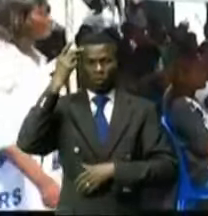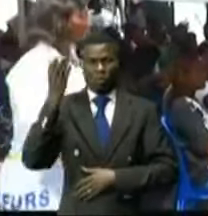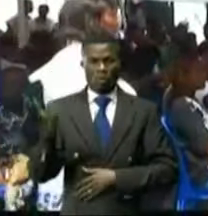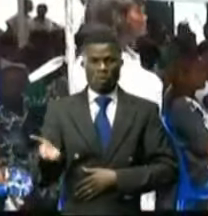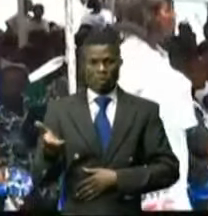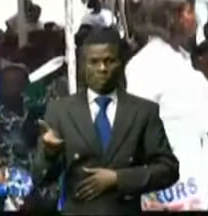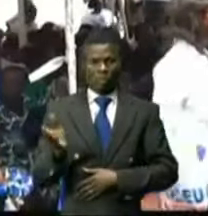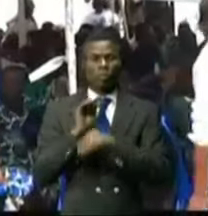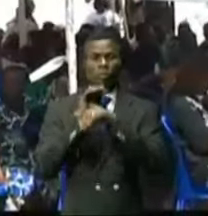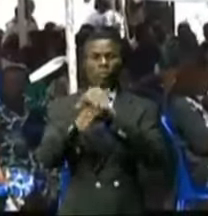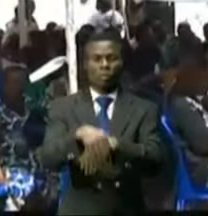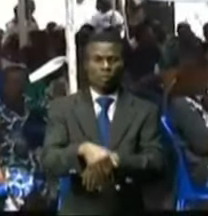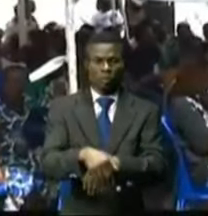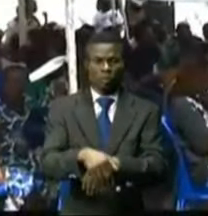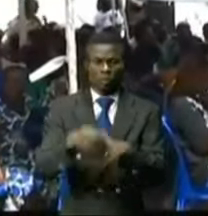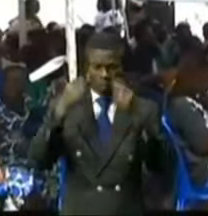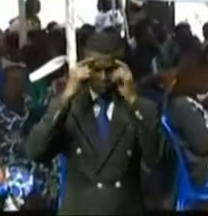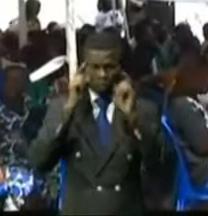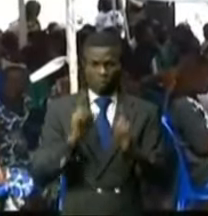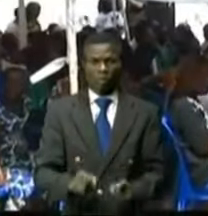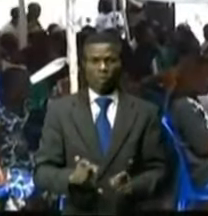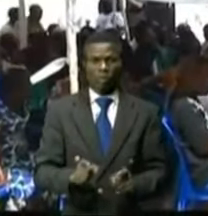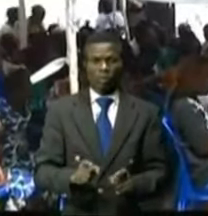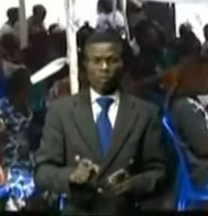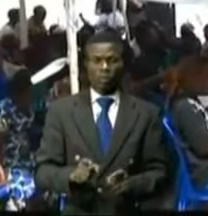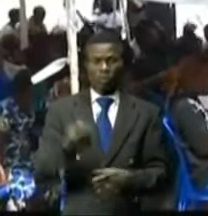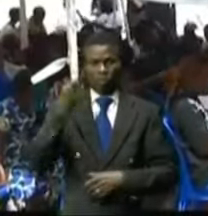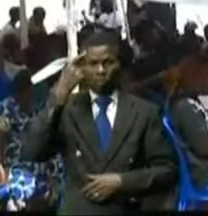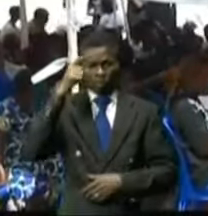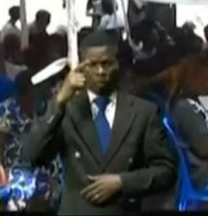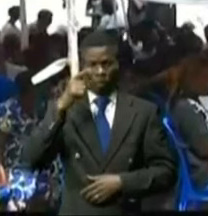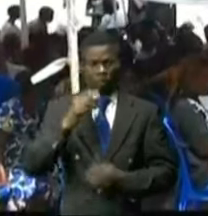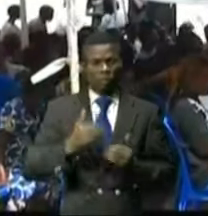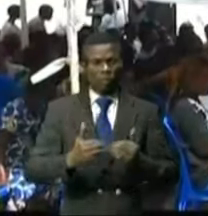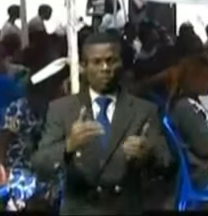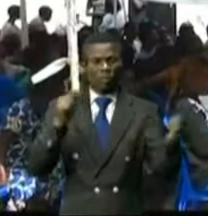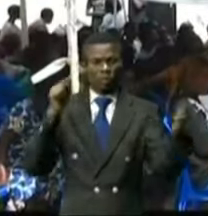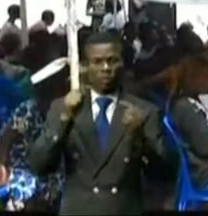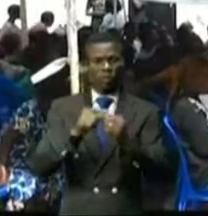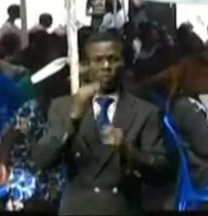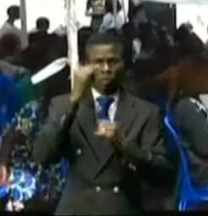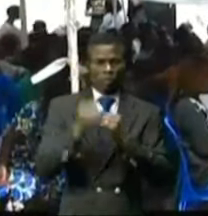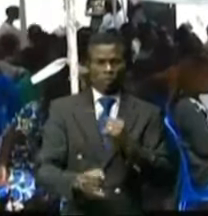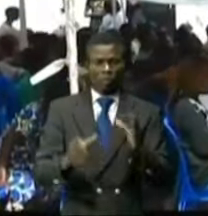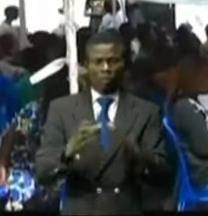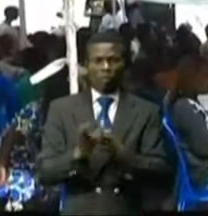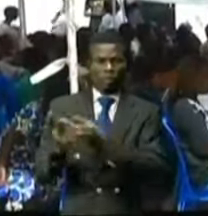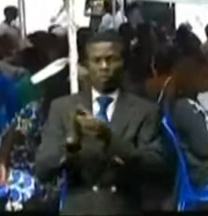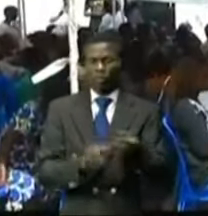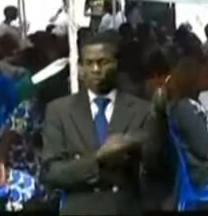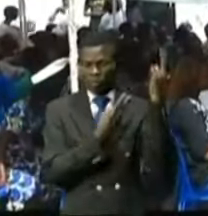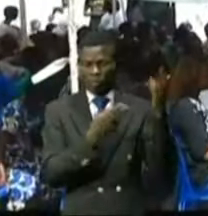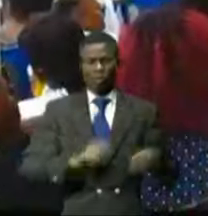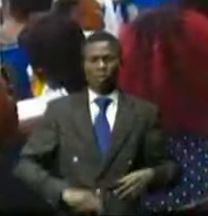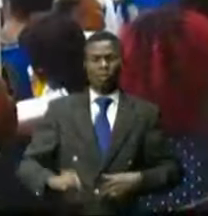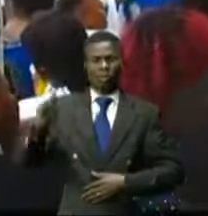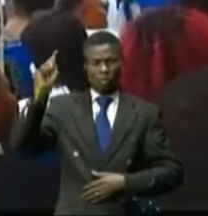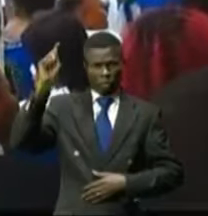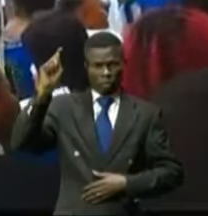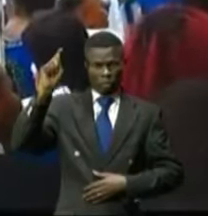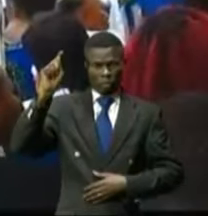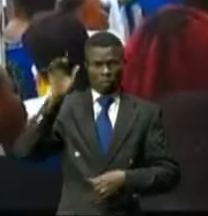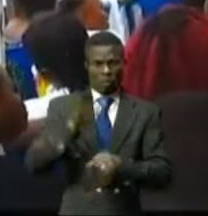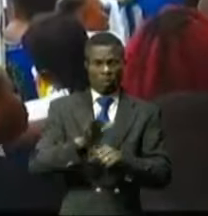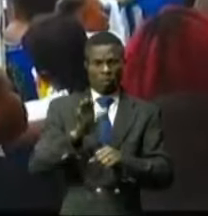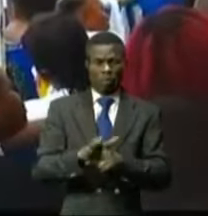Kinshasa ont pris la décision de pouvoir cheminer ensemble avec l'Union pour les valeurs tshisekédistes.